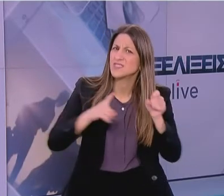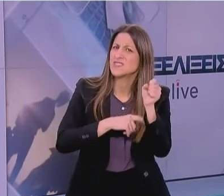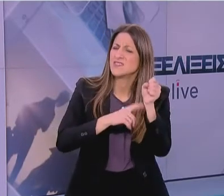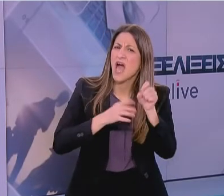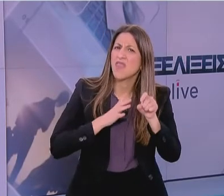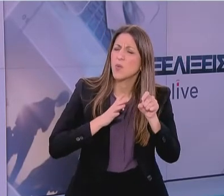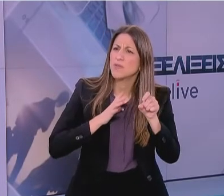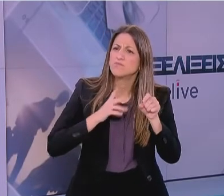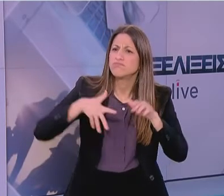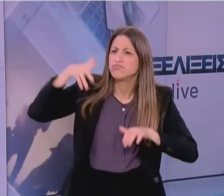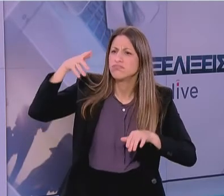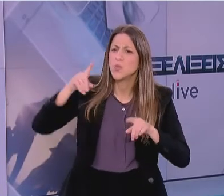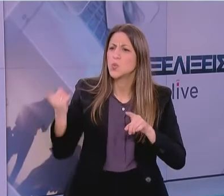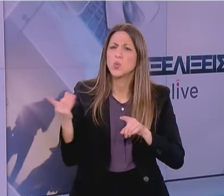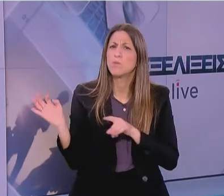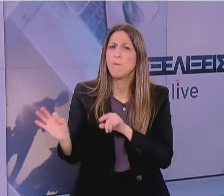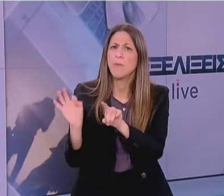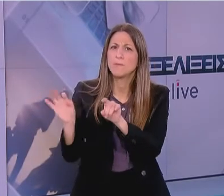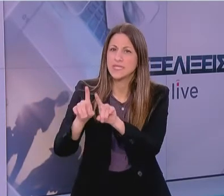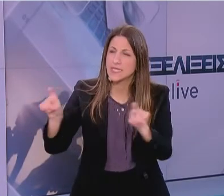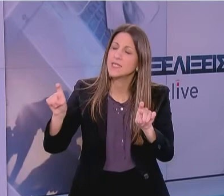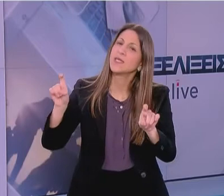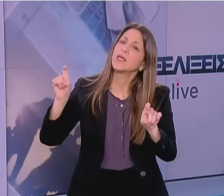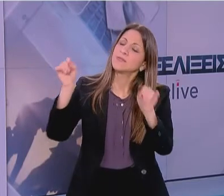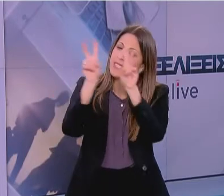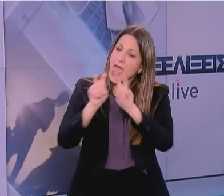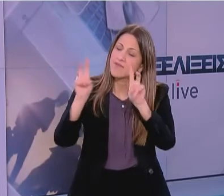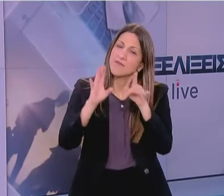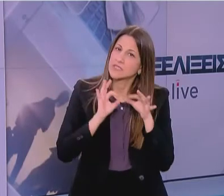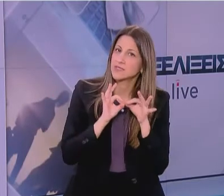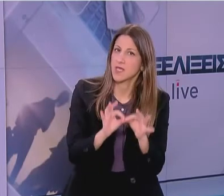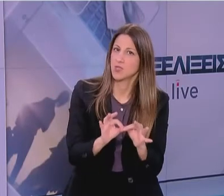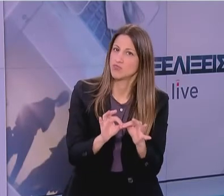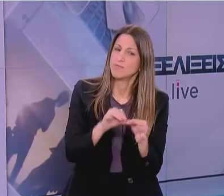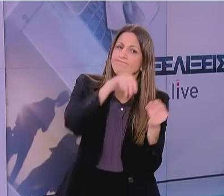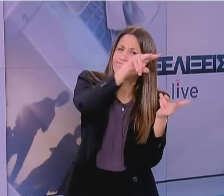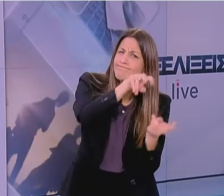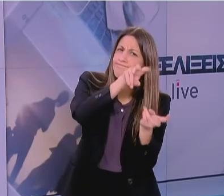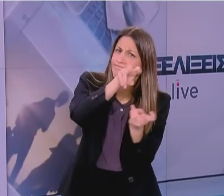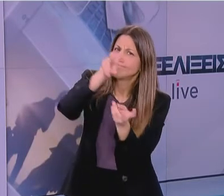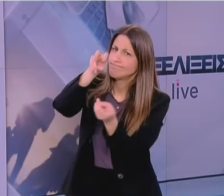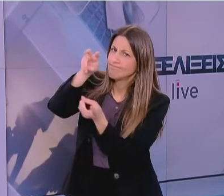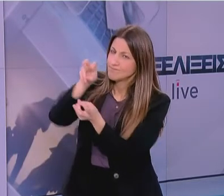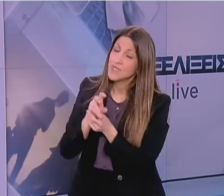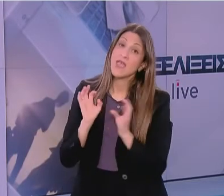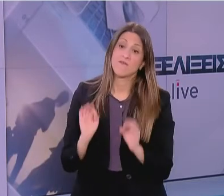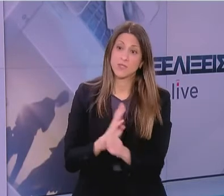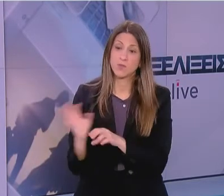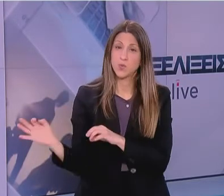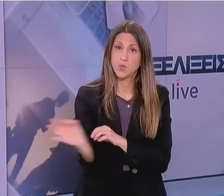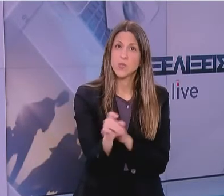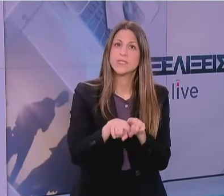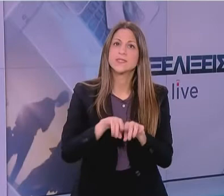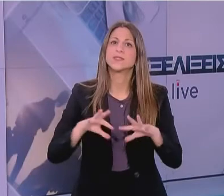χαρακτηριστικά. Και μαζεύονται αυτά τα χαρακτηριστικά και θα έχουμε και πολύ περισσότερα χαρακτηριστικά. Φυσικά και η επιδημία αυτή τη στιγμή καθορίζεται από τα